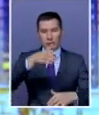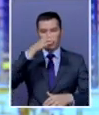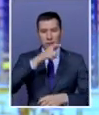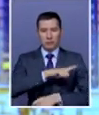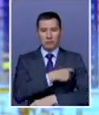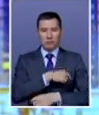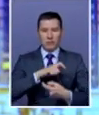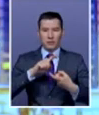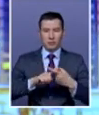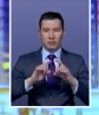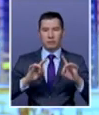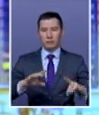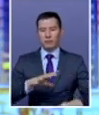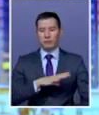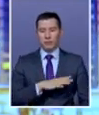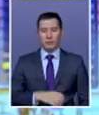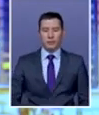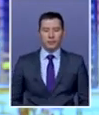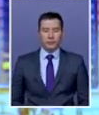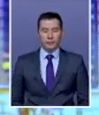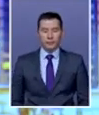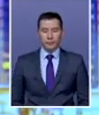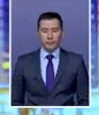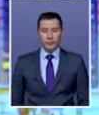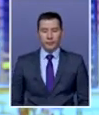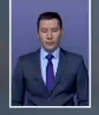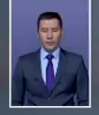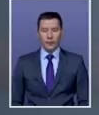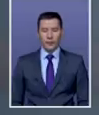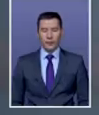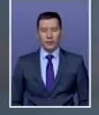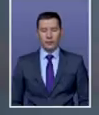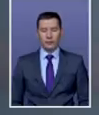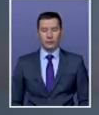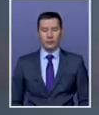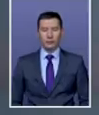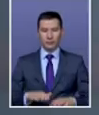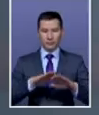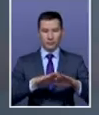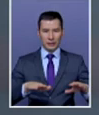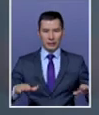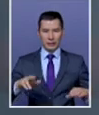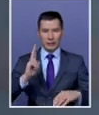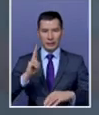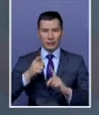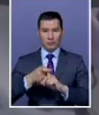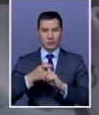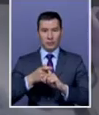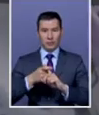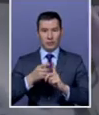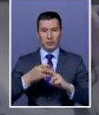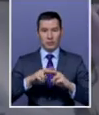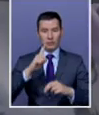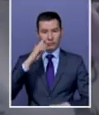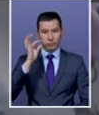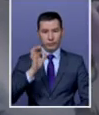и детской хирургии. Мира Альжанова продолжит тему. То, что дети болеют коронавирусом реже, чем взрослые, в очередной